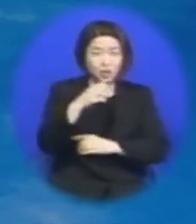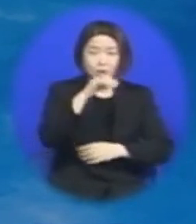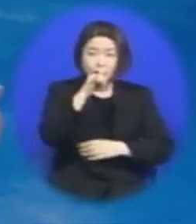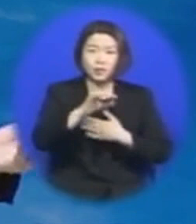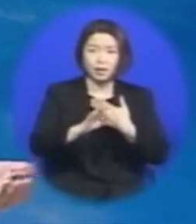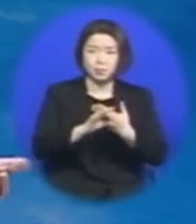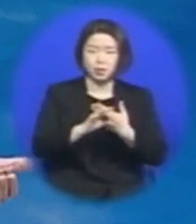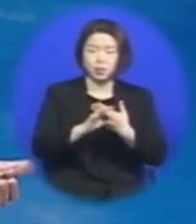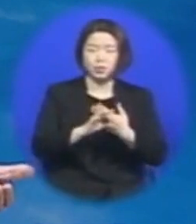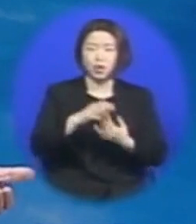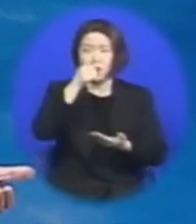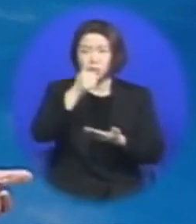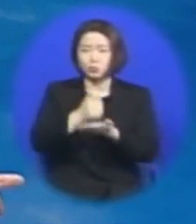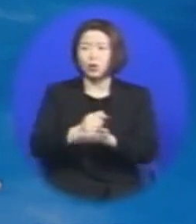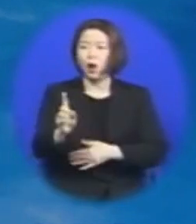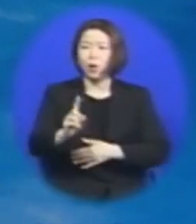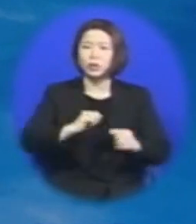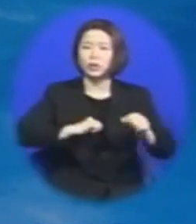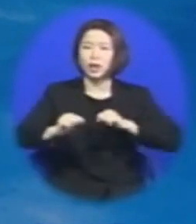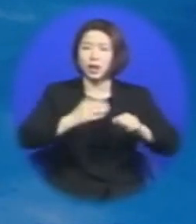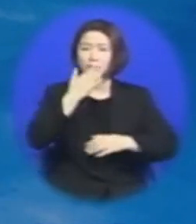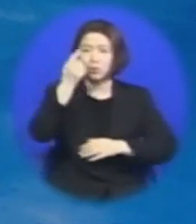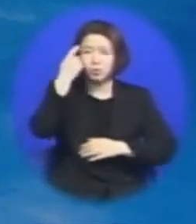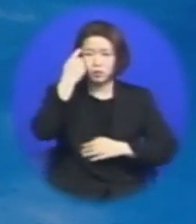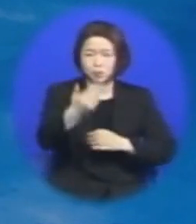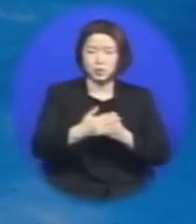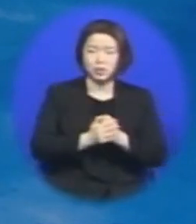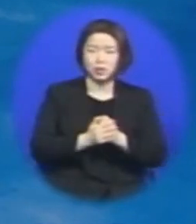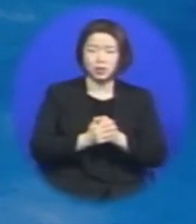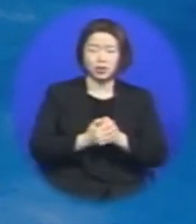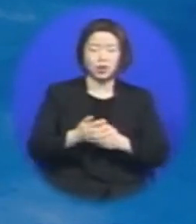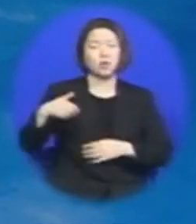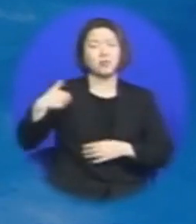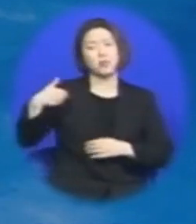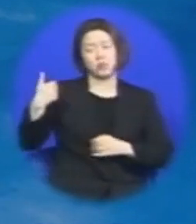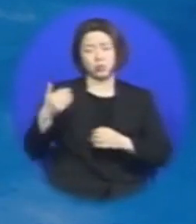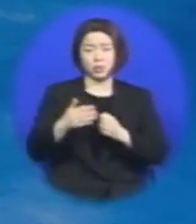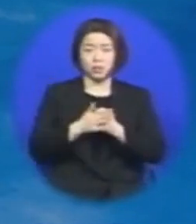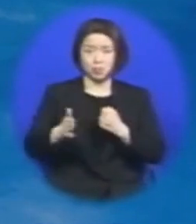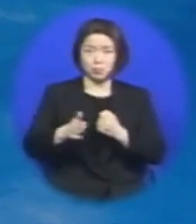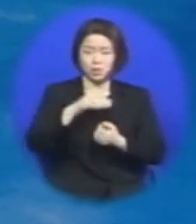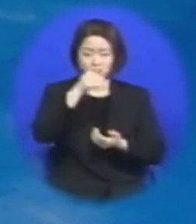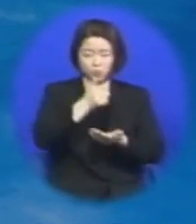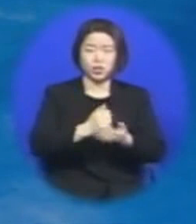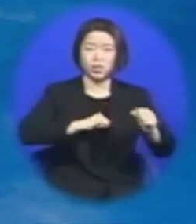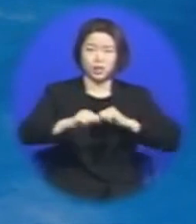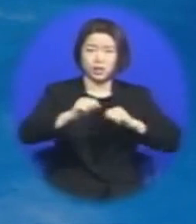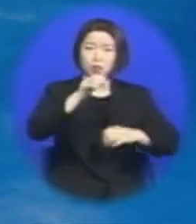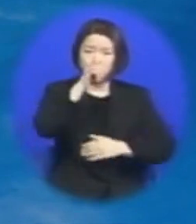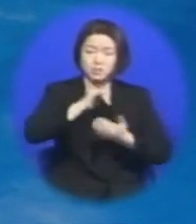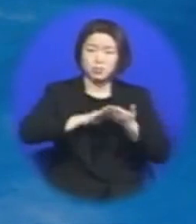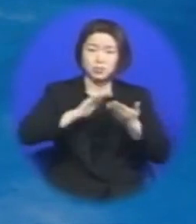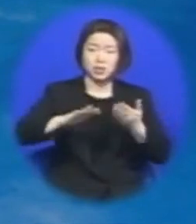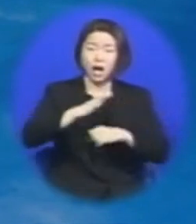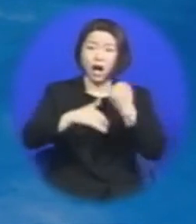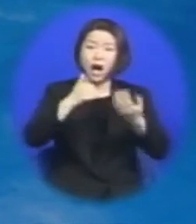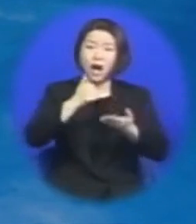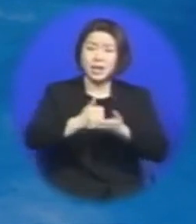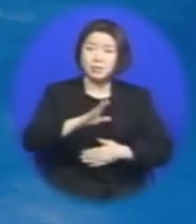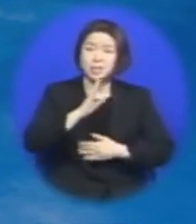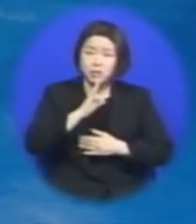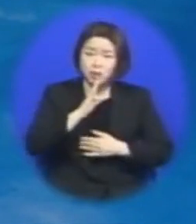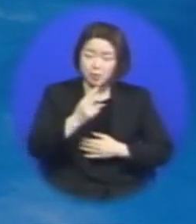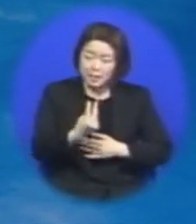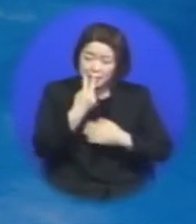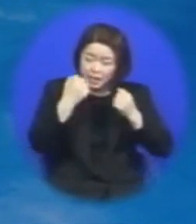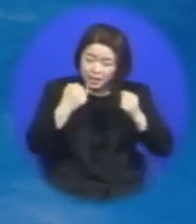어 죄를 어떻게 짓습니까 모르니까 짓는 거예요 하나님이 정말 살아계신 하나님으로 나와